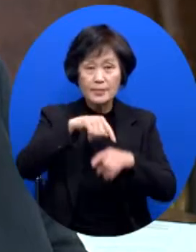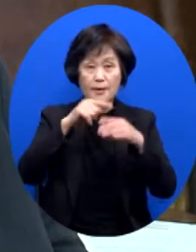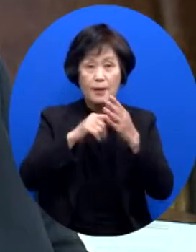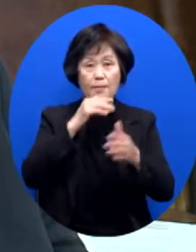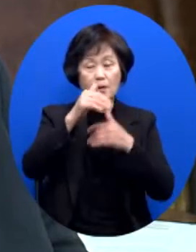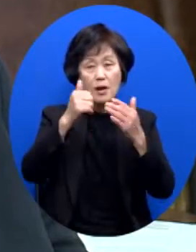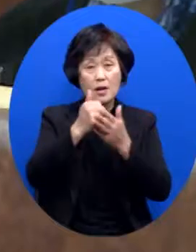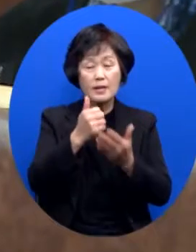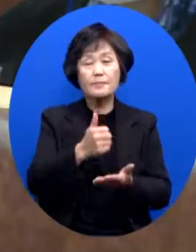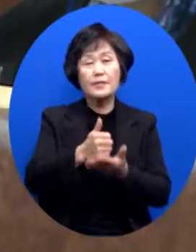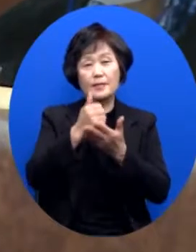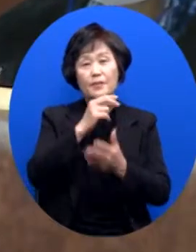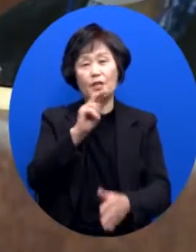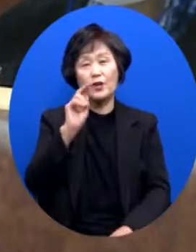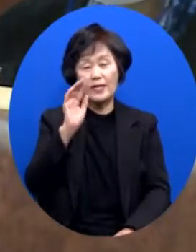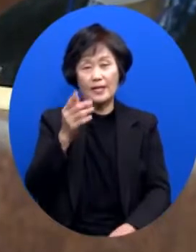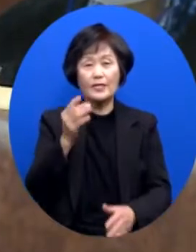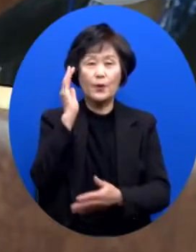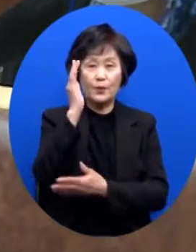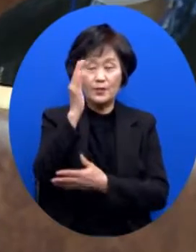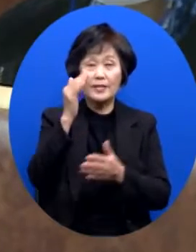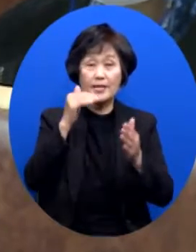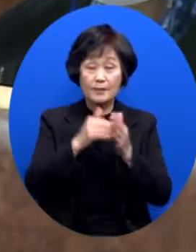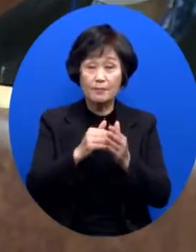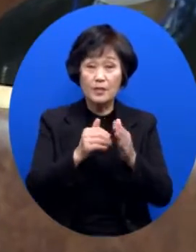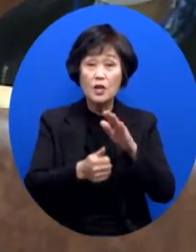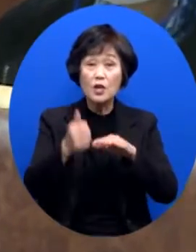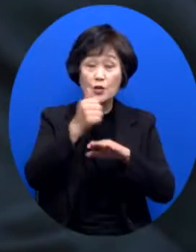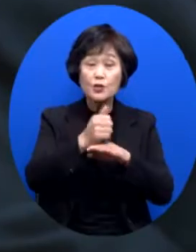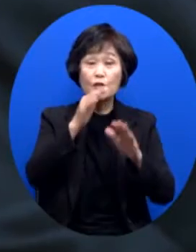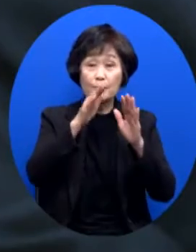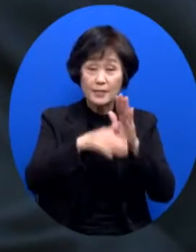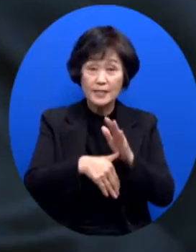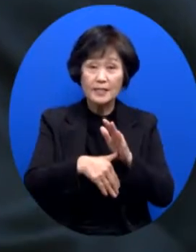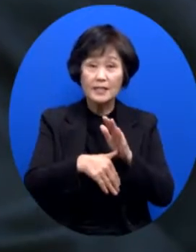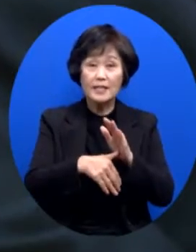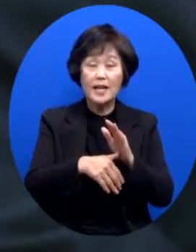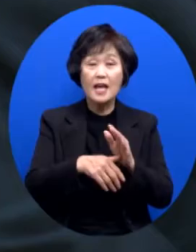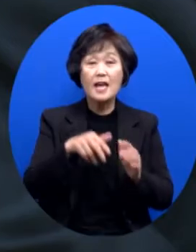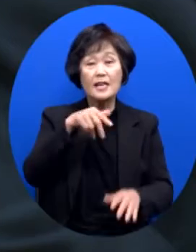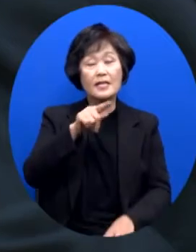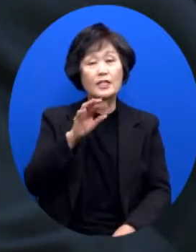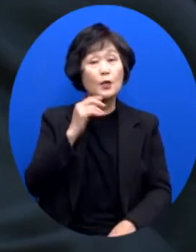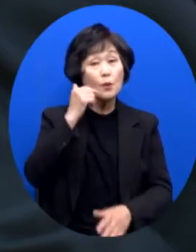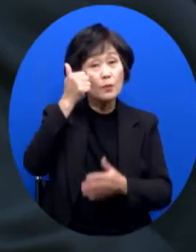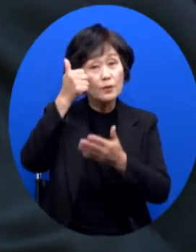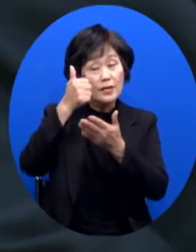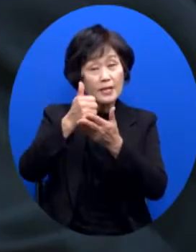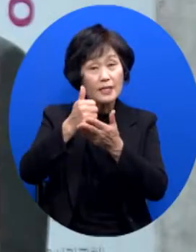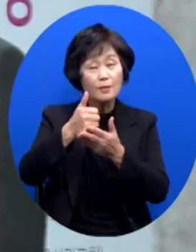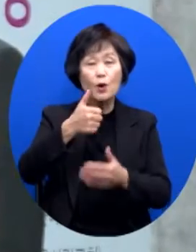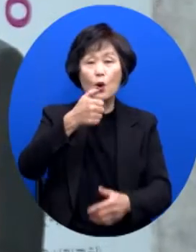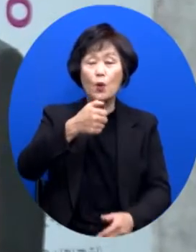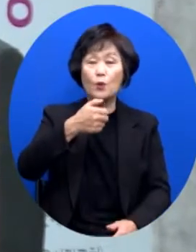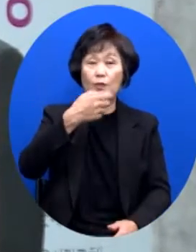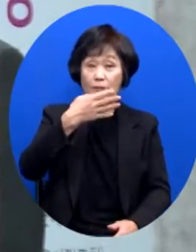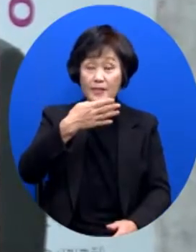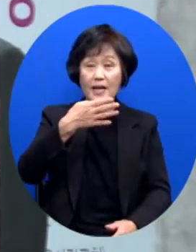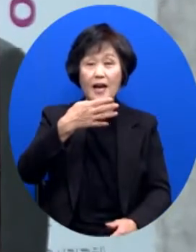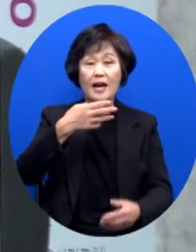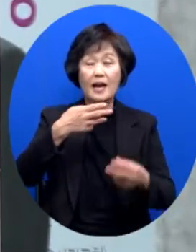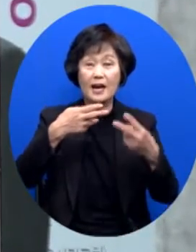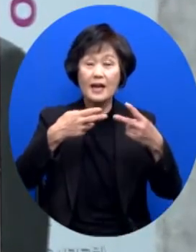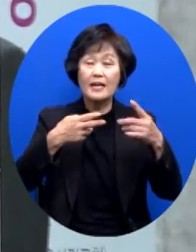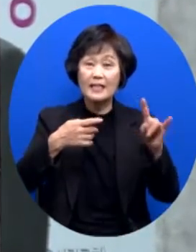선비 길 바란다 고 말했습니다 취임식에서 는 순복음 사랑 교회 정창수 목사 가 54대 대표 회장으로